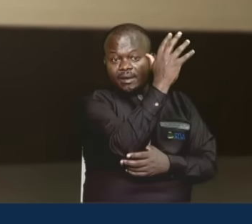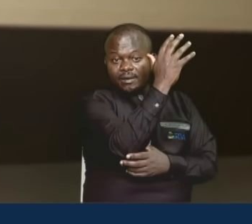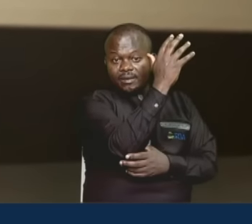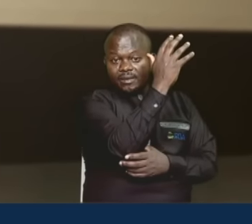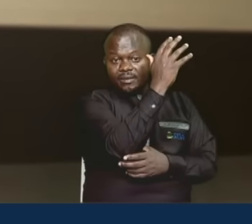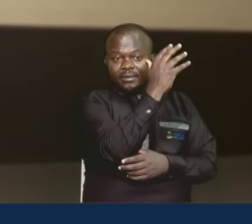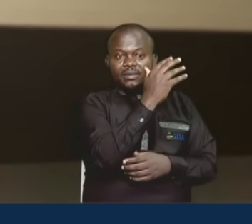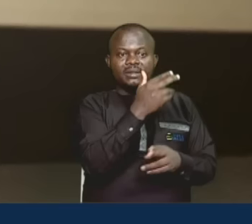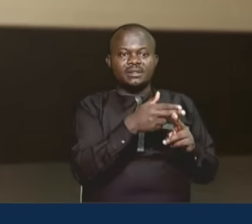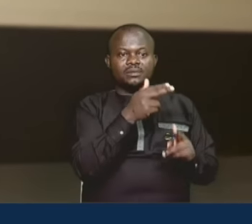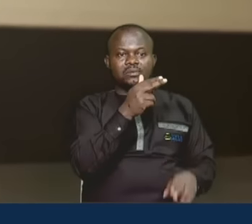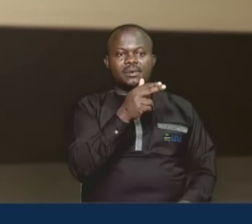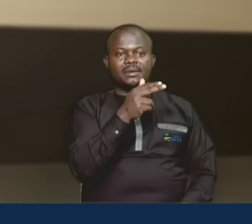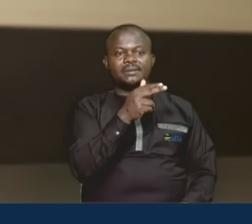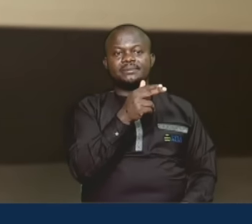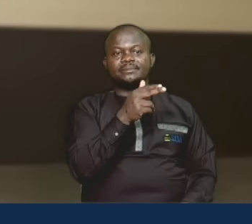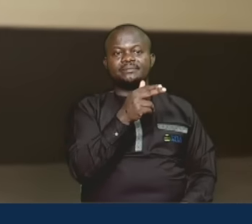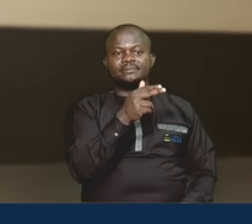plante yitwa